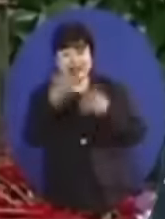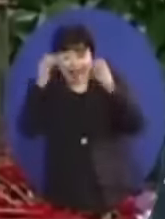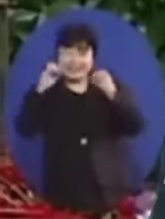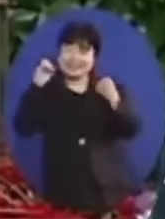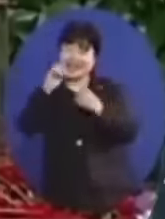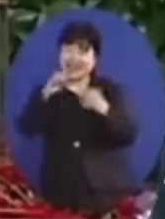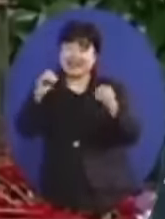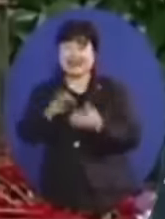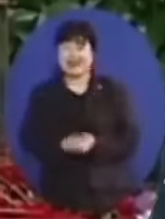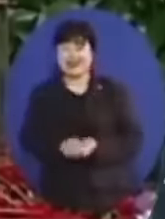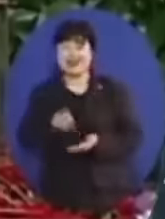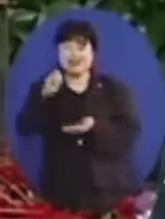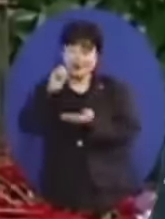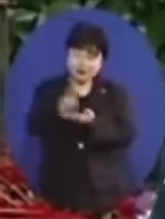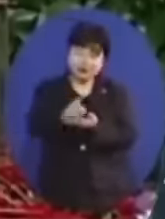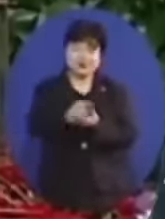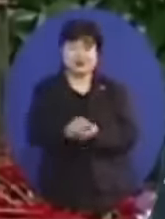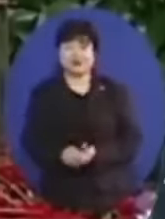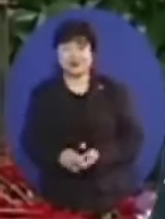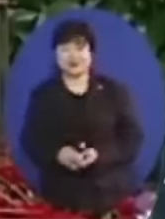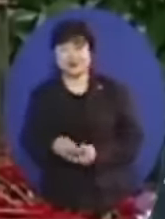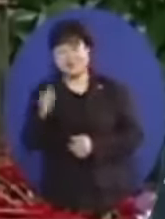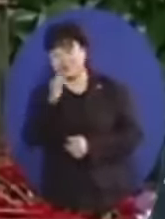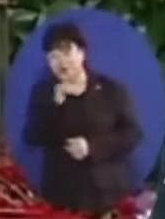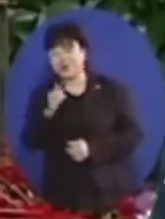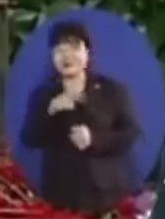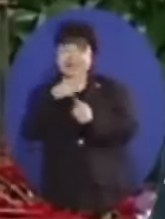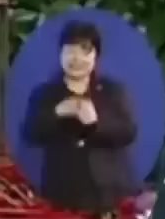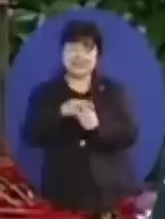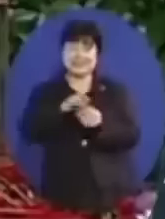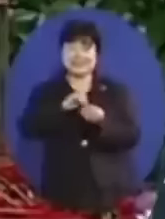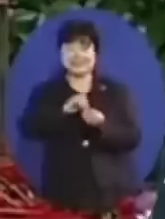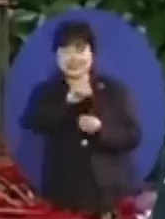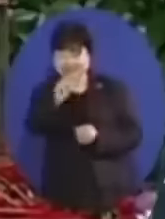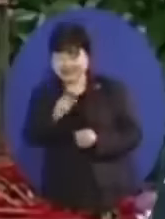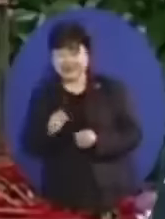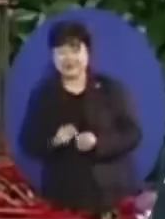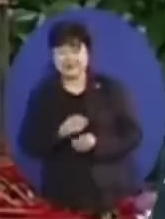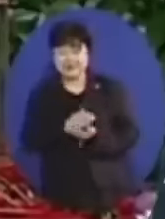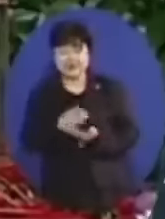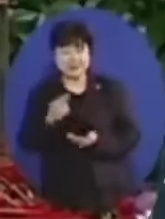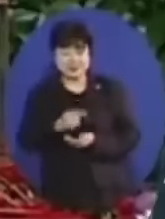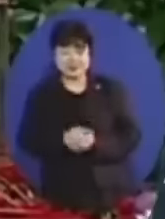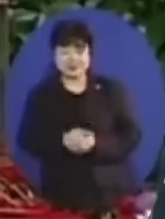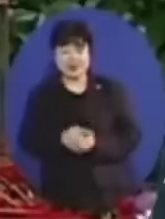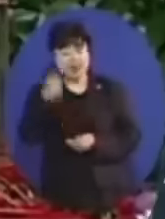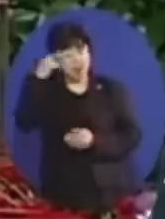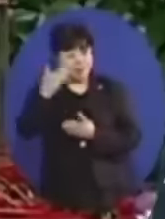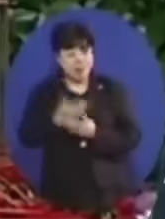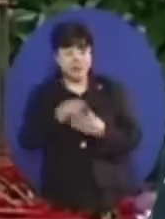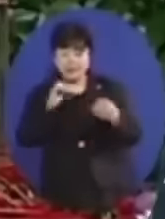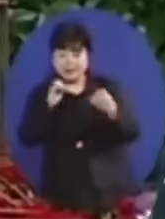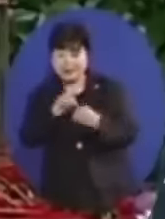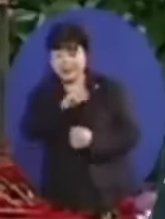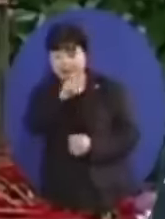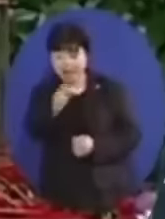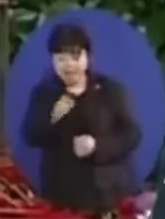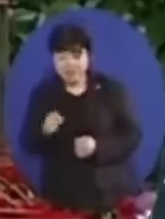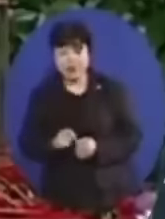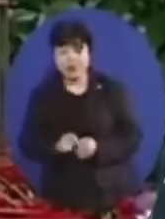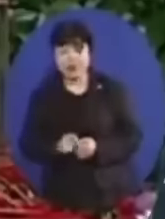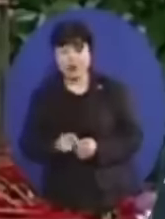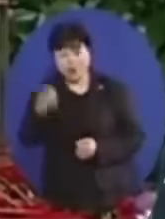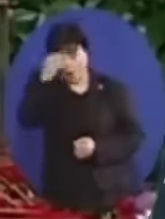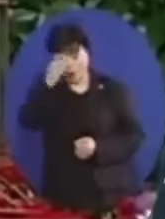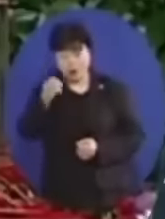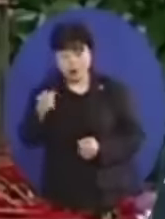대답은 축구선수, 변호사, 선생님, 작가 등 다양했습니다. 웨스트우드 박사는 그 대답을 기록하고 그들이